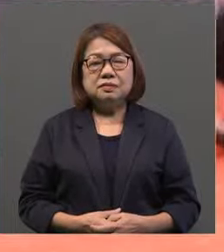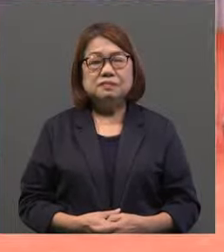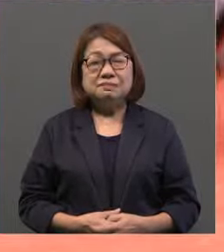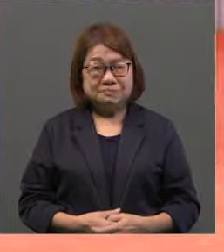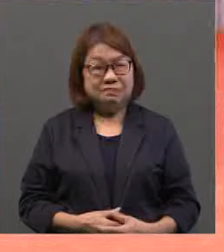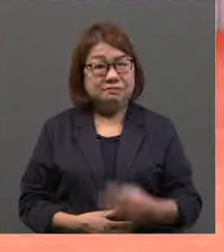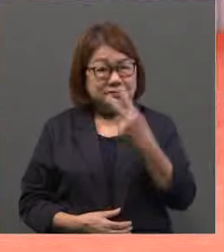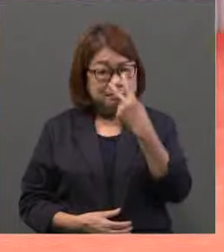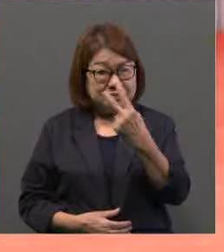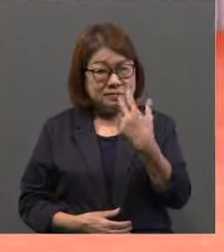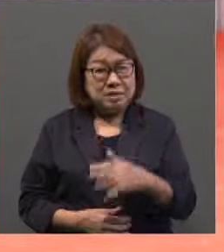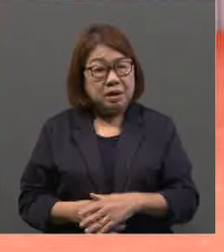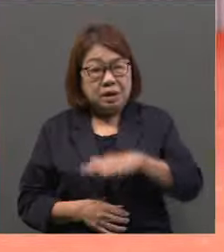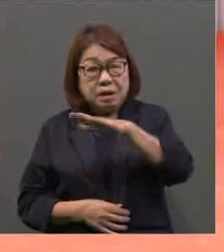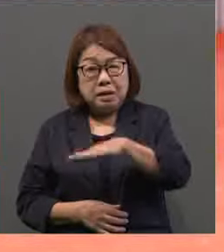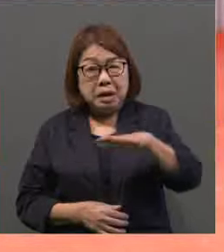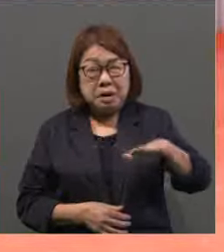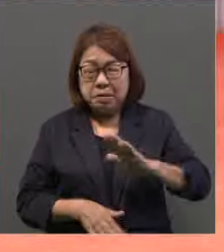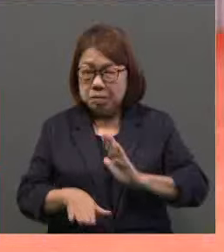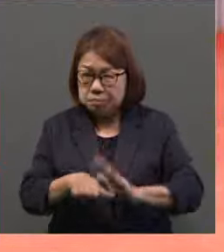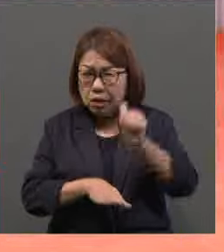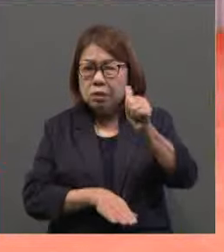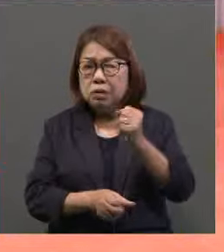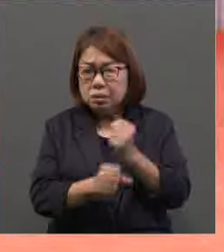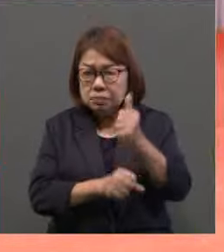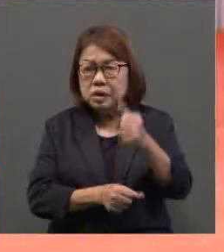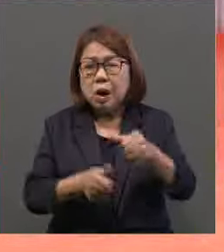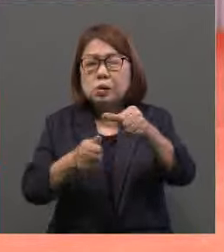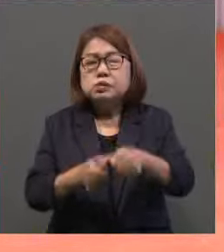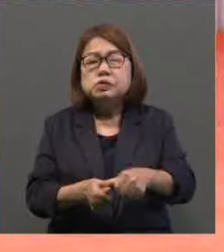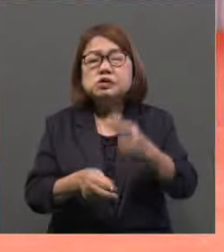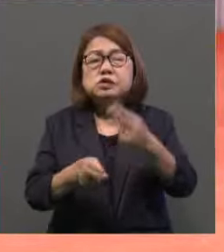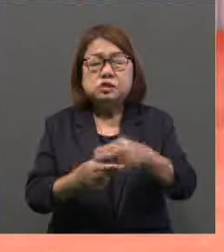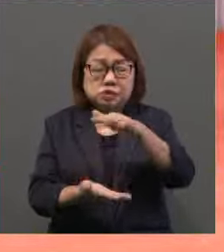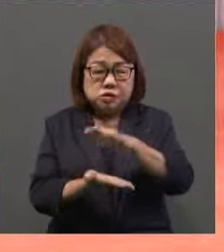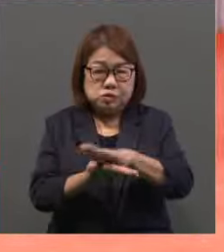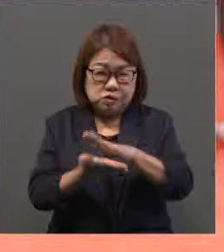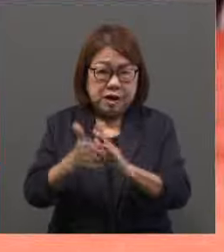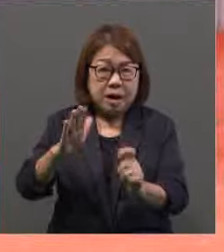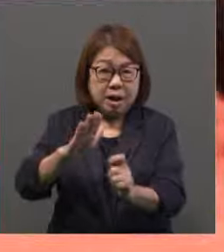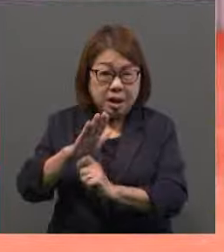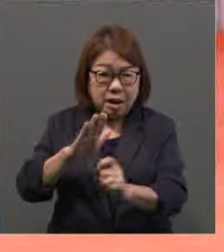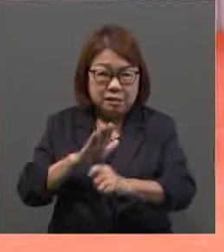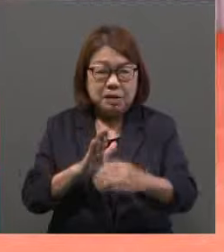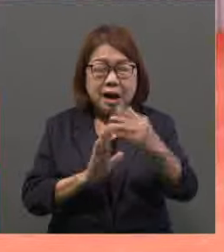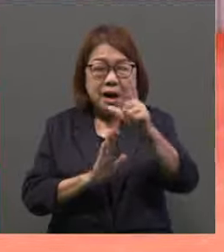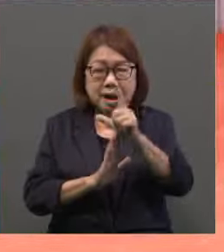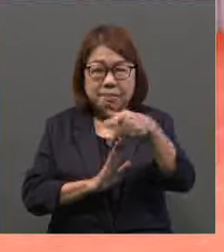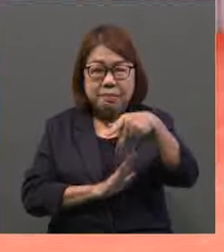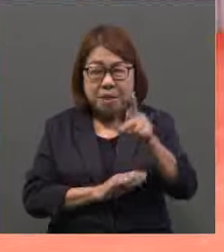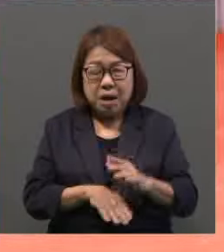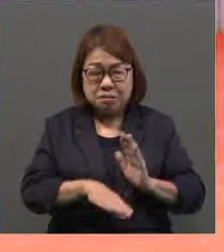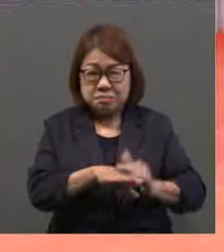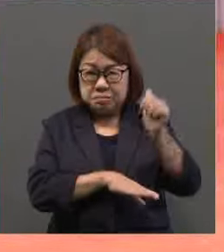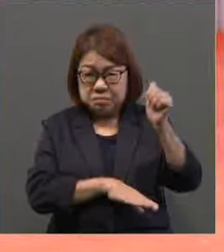จ ได้เห็นความสามารถของน้องๆนักเรียนโรงเรียนอนุบาลลำปางกันไปแล้วนะครับต้องบอกว่ามีฝีมือไม่แพ้มืออาชีพจริงๆครับ